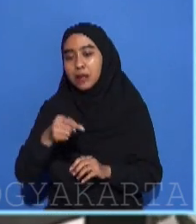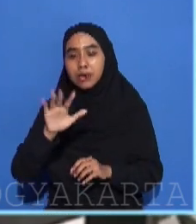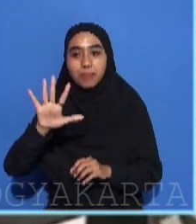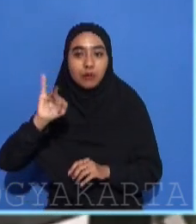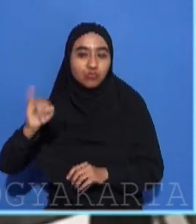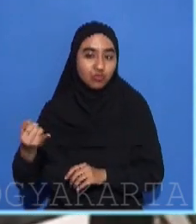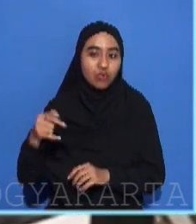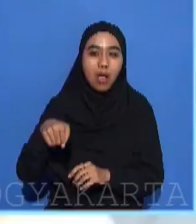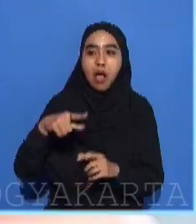arwana super Re